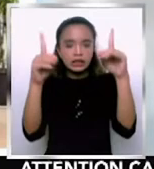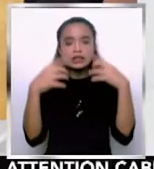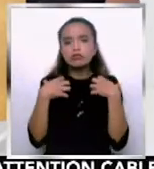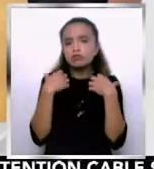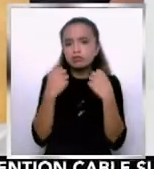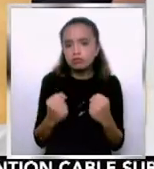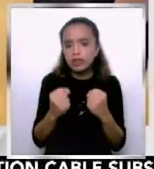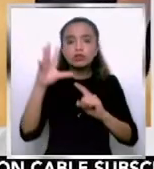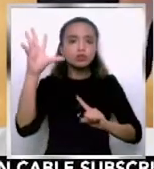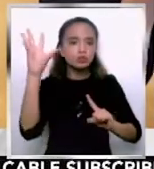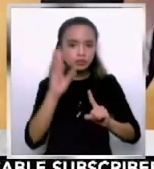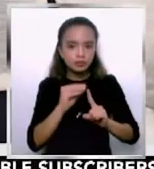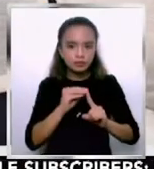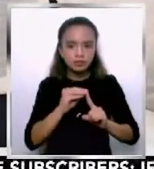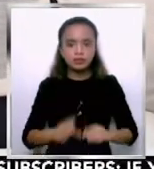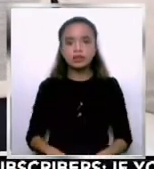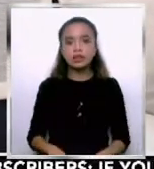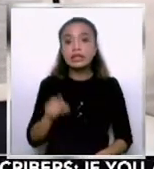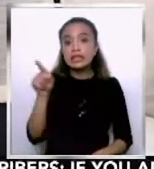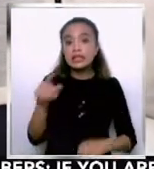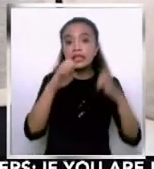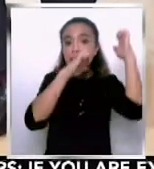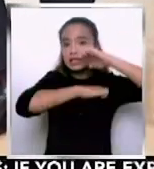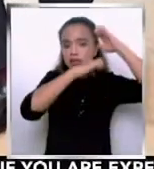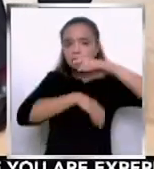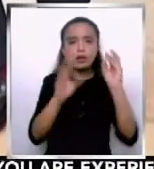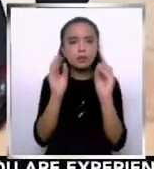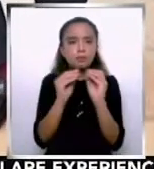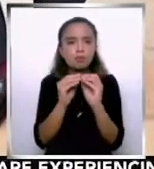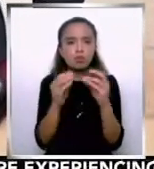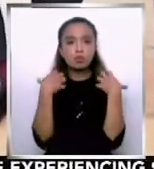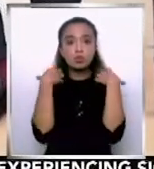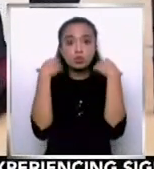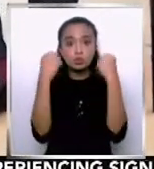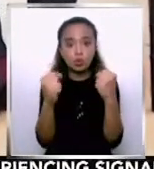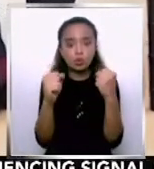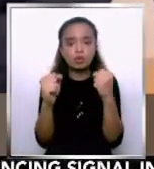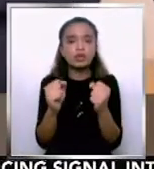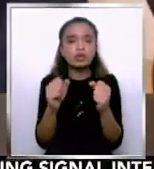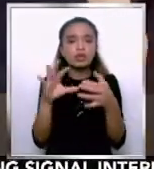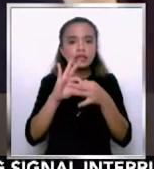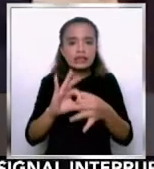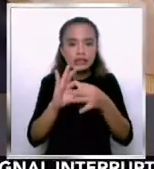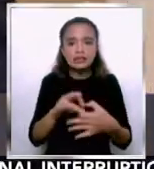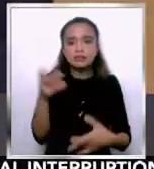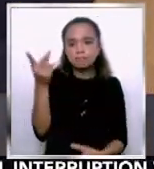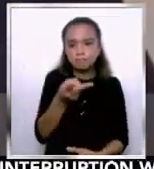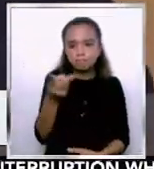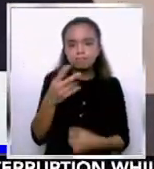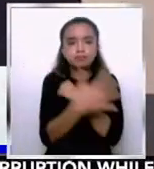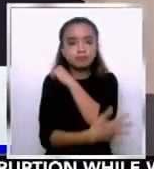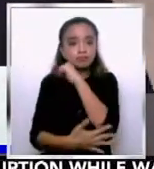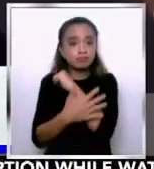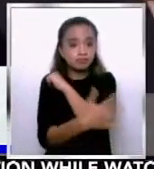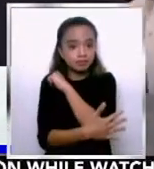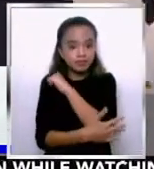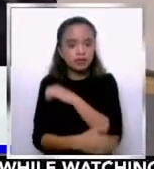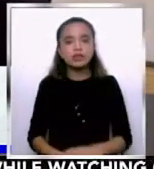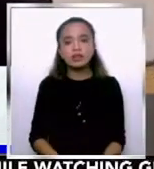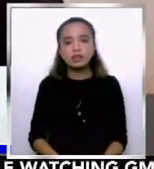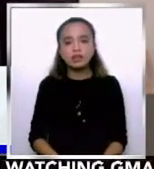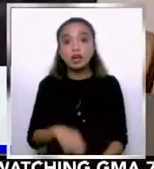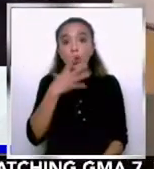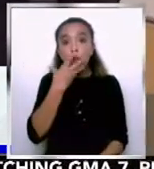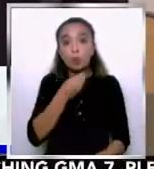kultura. Umaasa raw silang lalo pang mapalalakas ang diplomatic relations ng dalawang bansa. Bumisita rin kay President-elect Marcos si